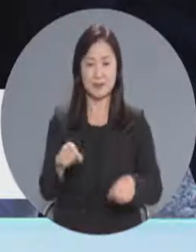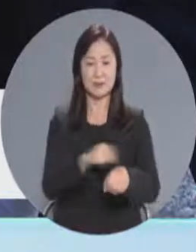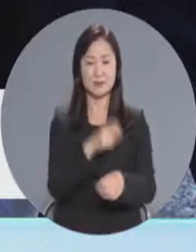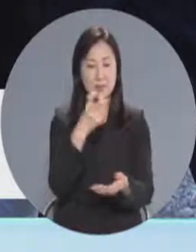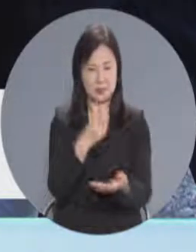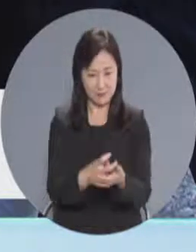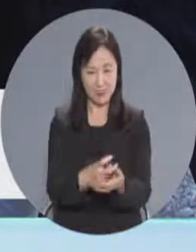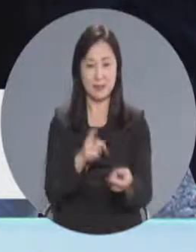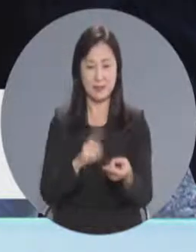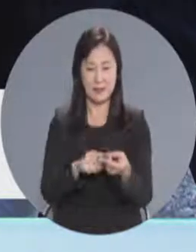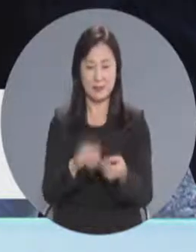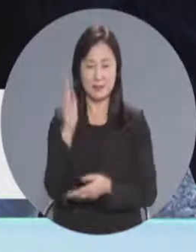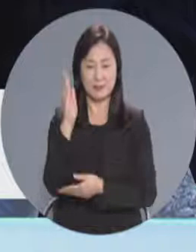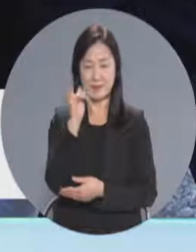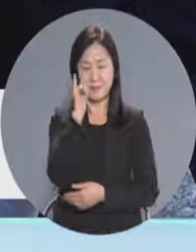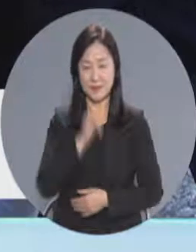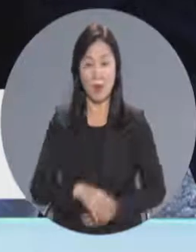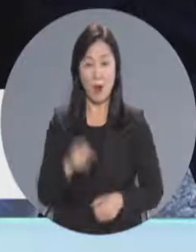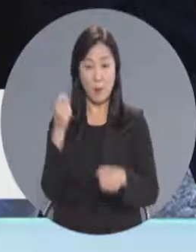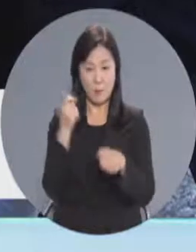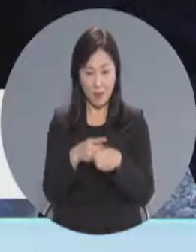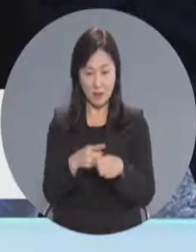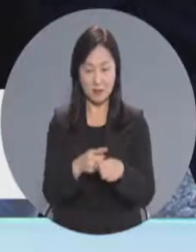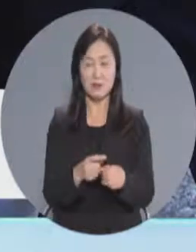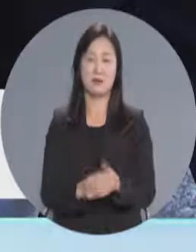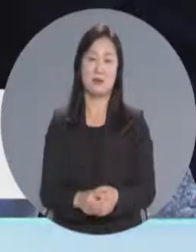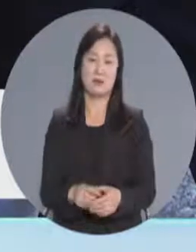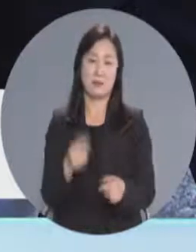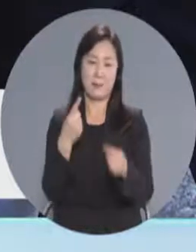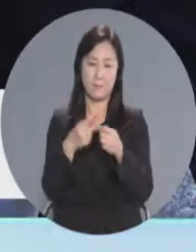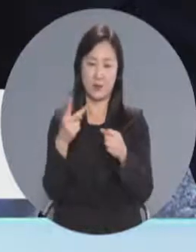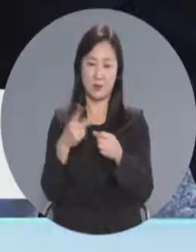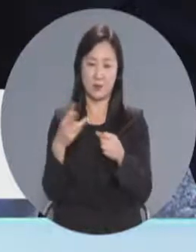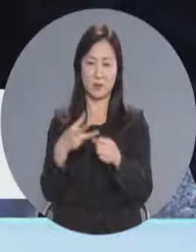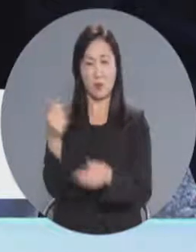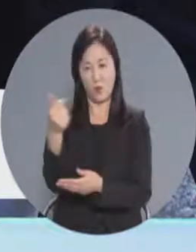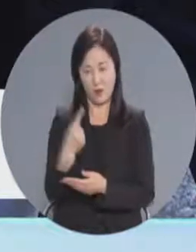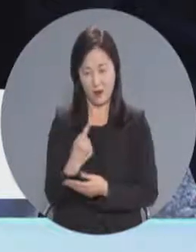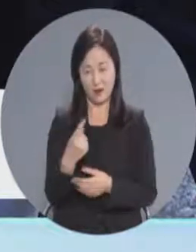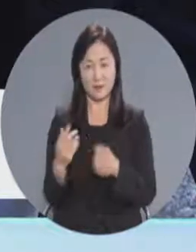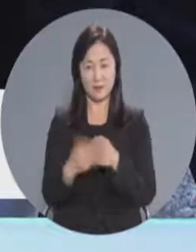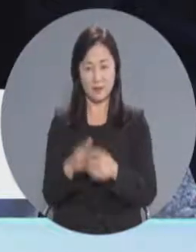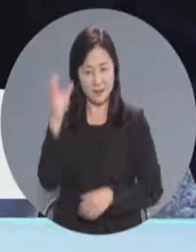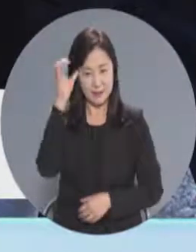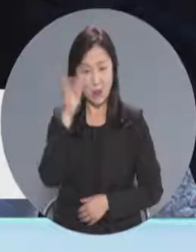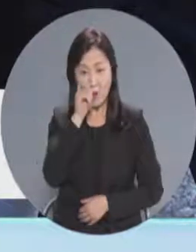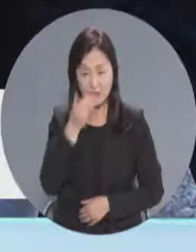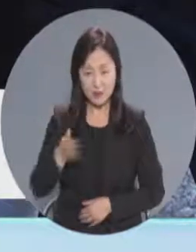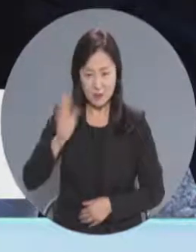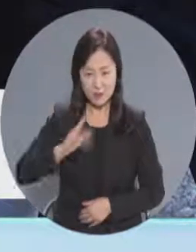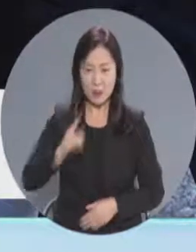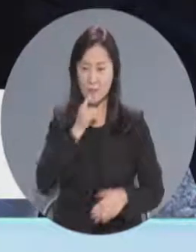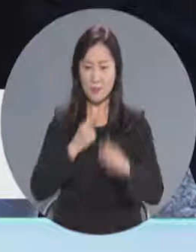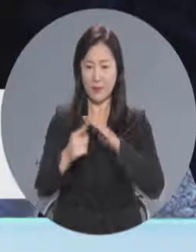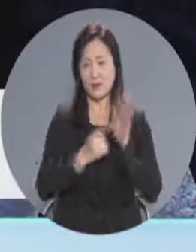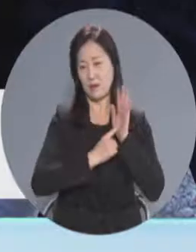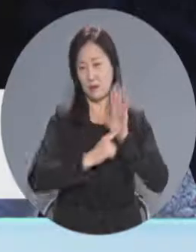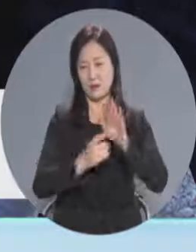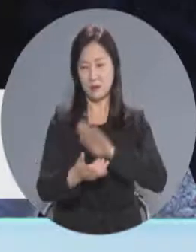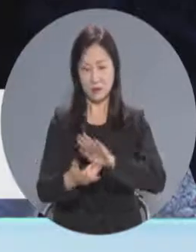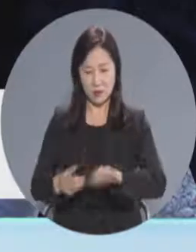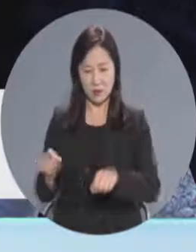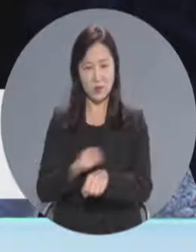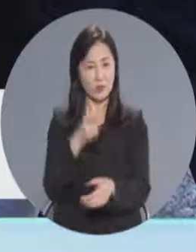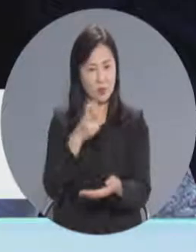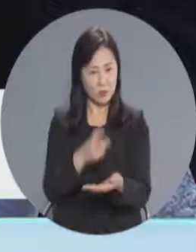밝혔습니다. 벌써 세 번째 방문이라 기대를 모았는데요. 하지만 정작 공포를 앞둔 특별법은 유족과